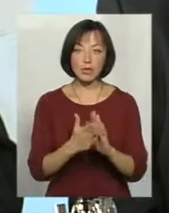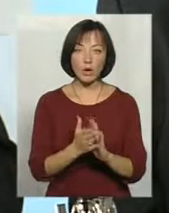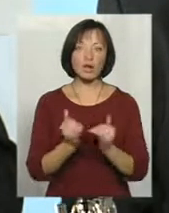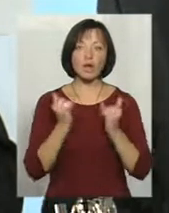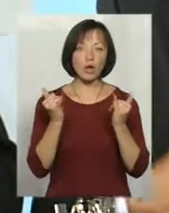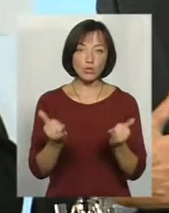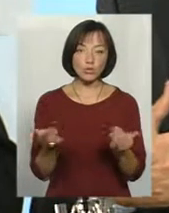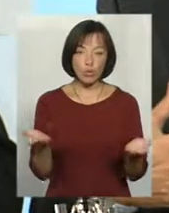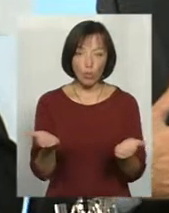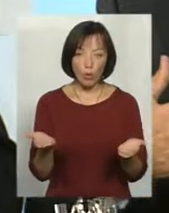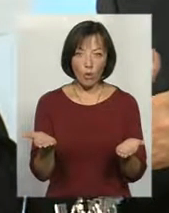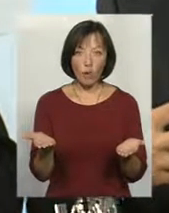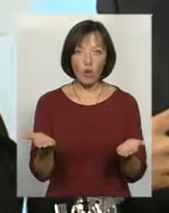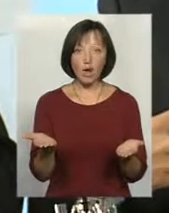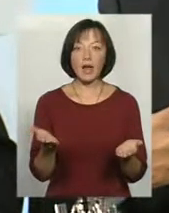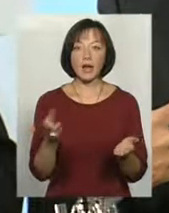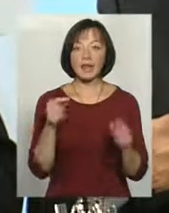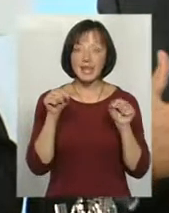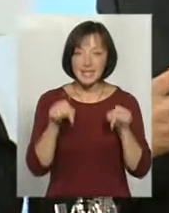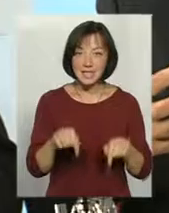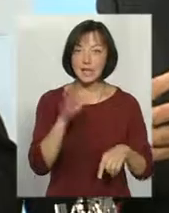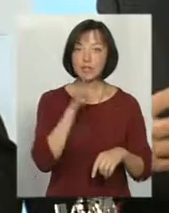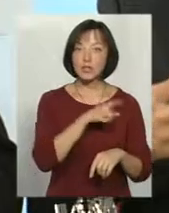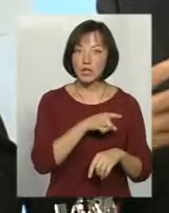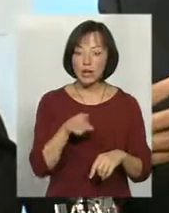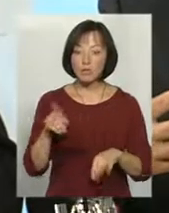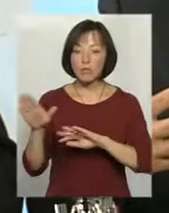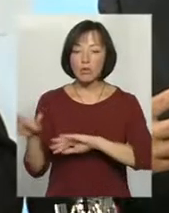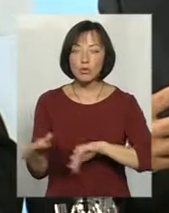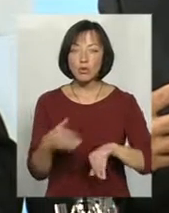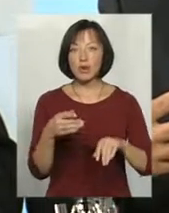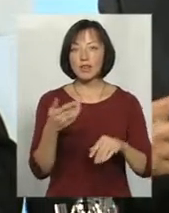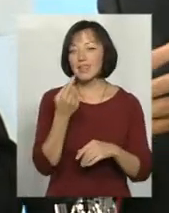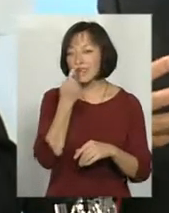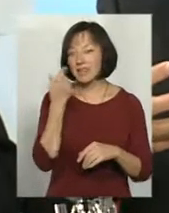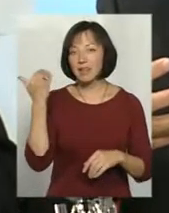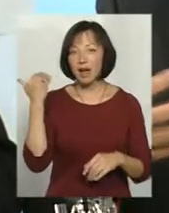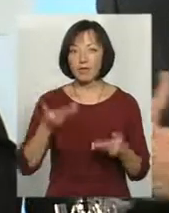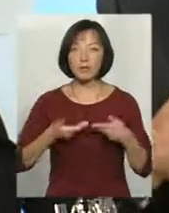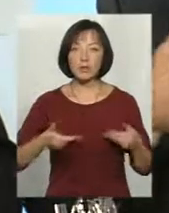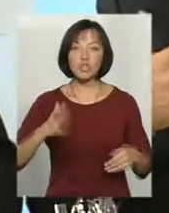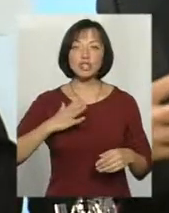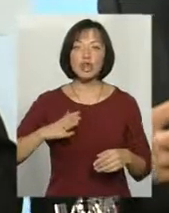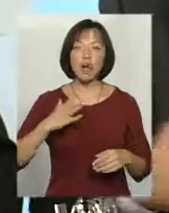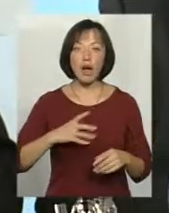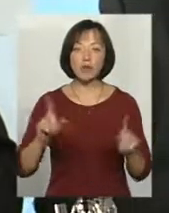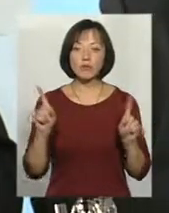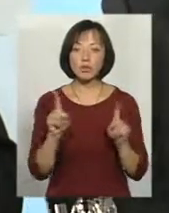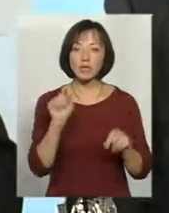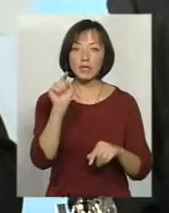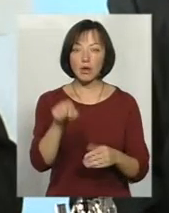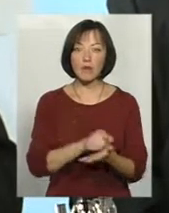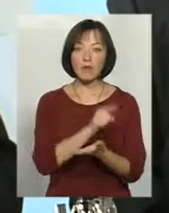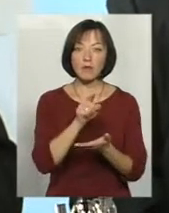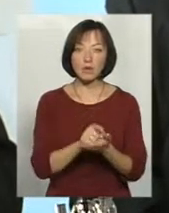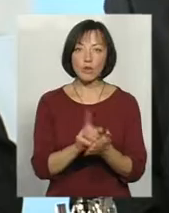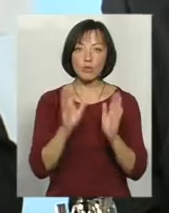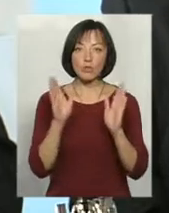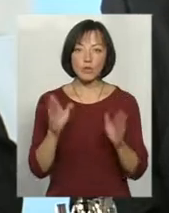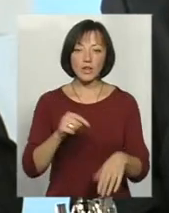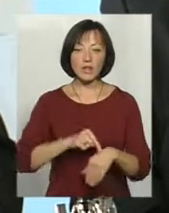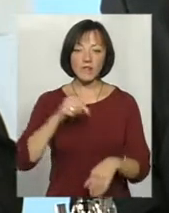чого. На цей час, ну це пройшло зовсім недавно, ми чекаємо, що на них обов'язково буде відгук